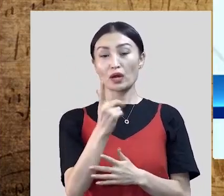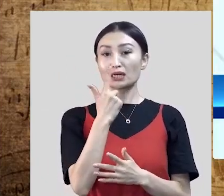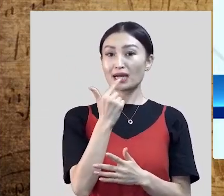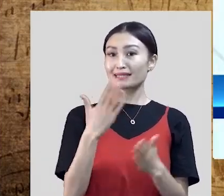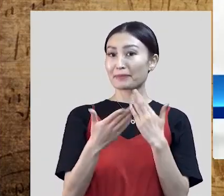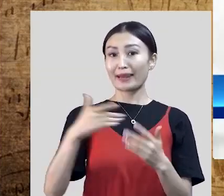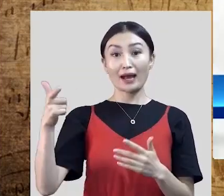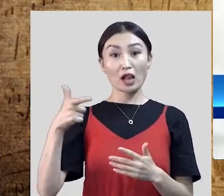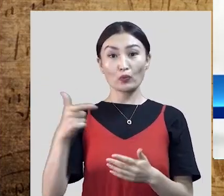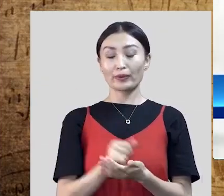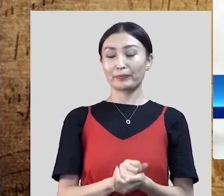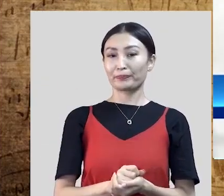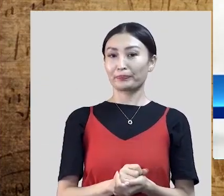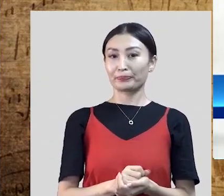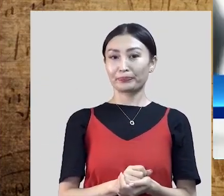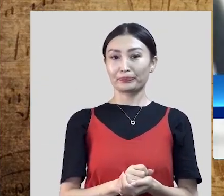или голубым.